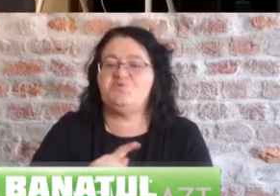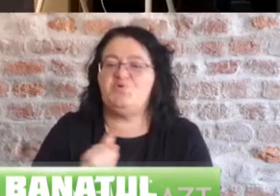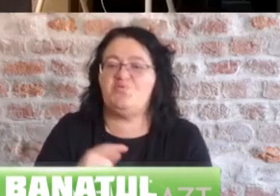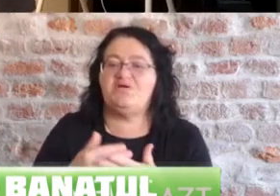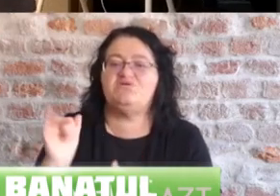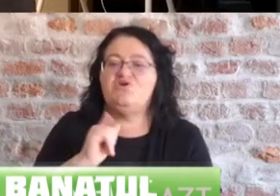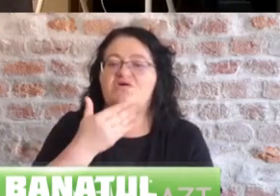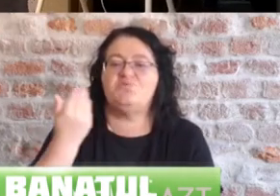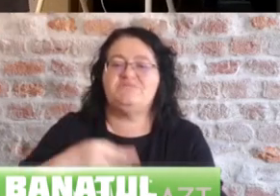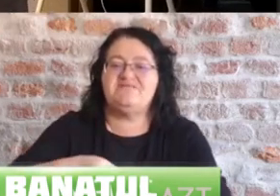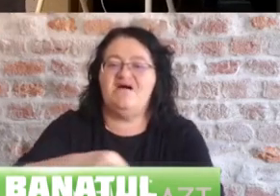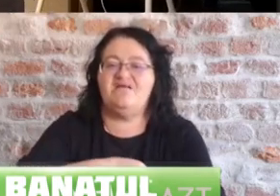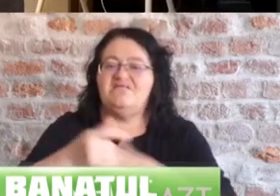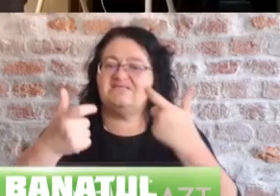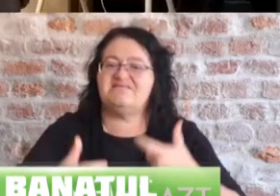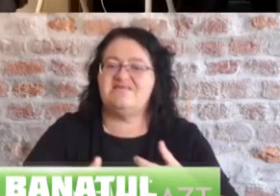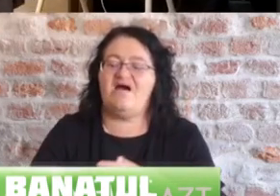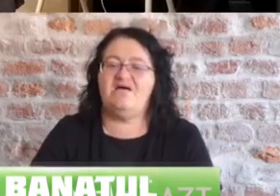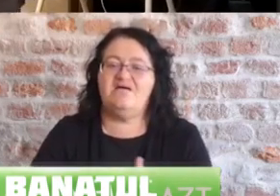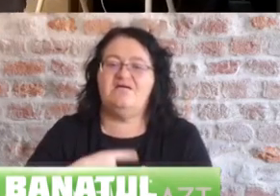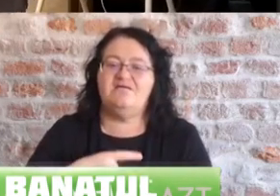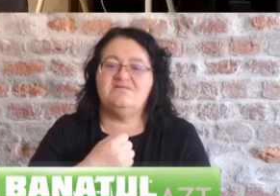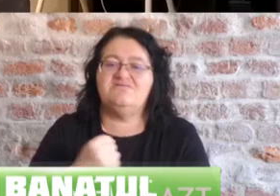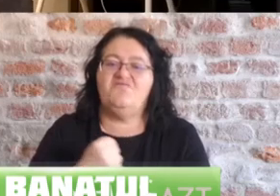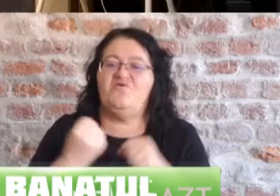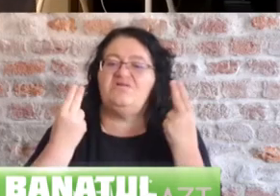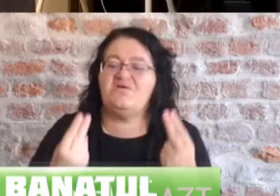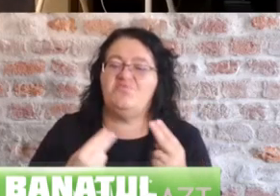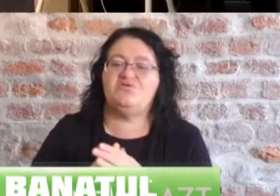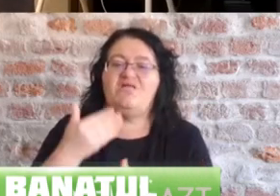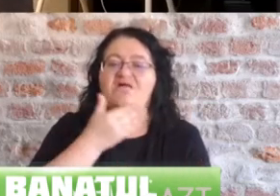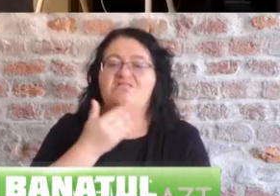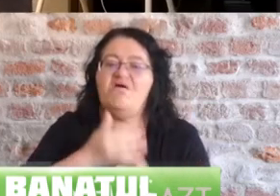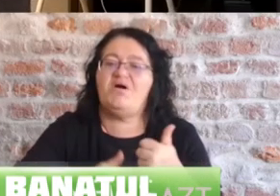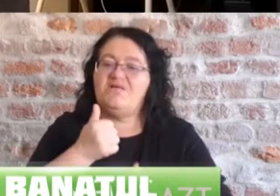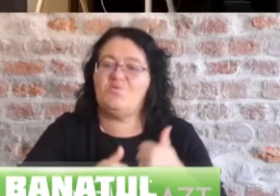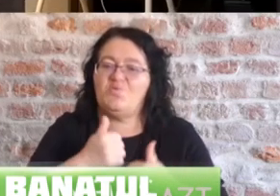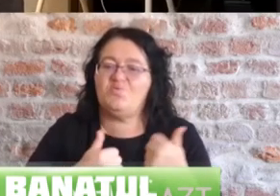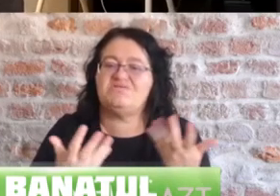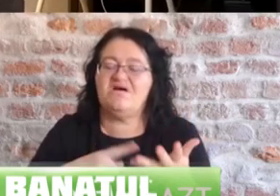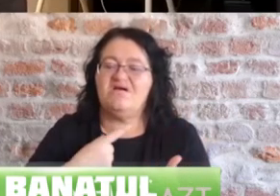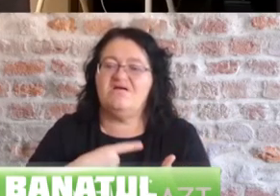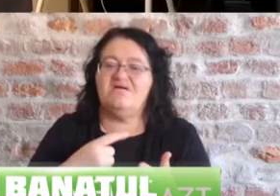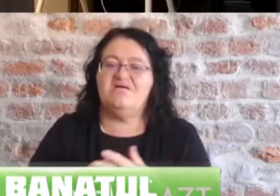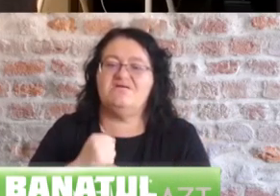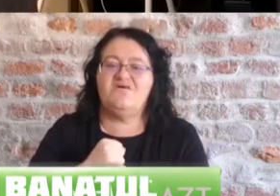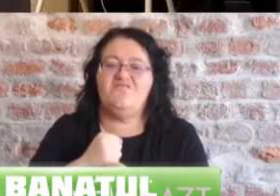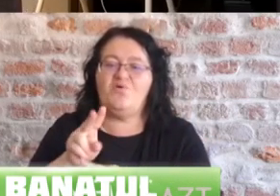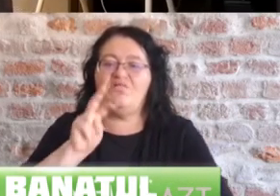cei care nu sunt arhitecți în sală. Este foarte important tema de concurs care este